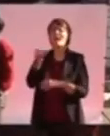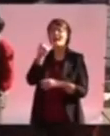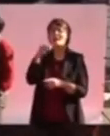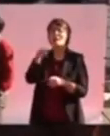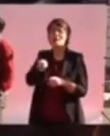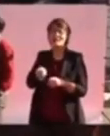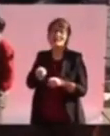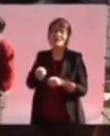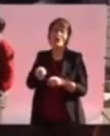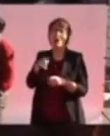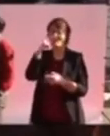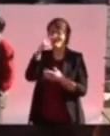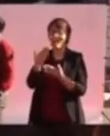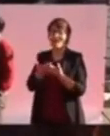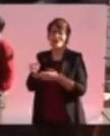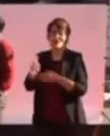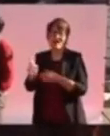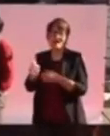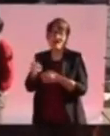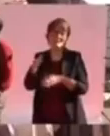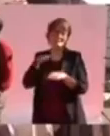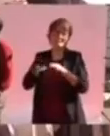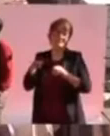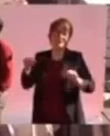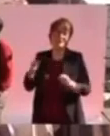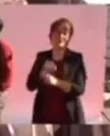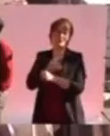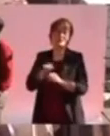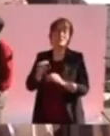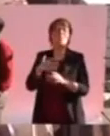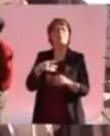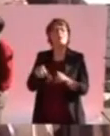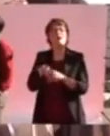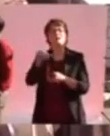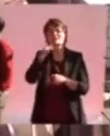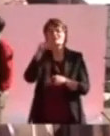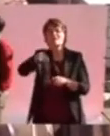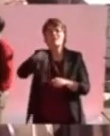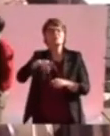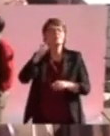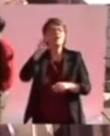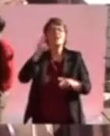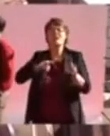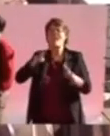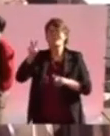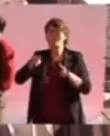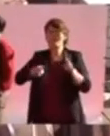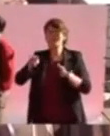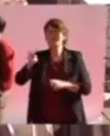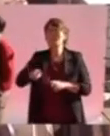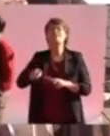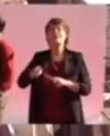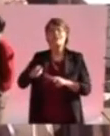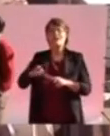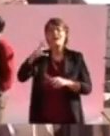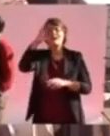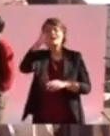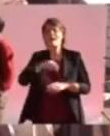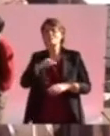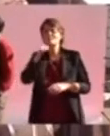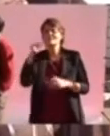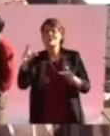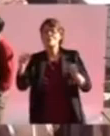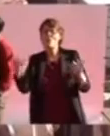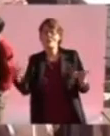dall'altro però è urgente una verifica ed un aggiornamento complessivo del decreto balducci che stabilisce vincoli